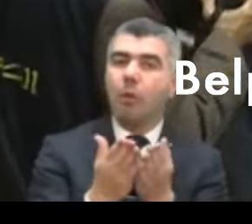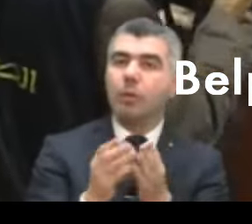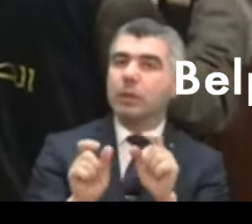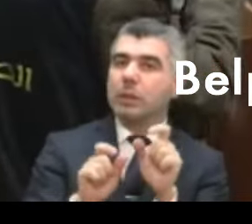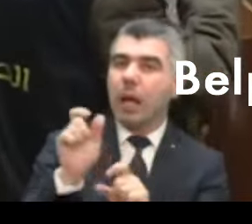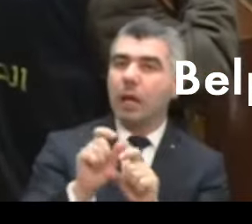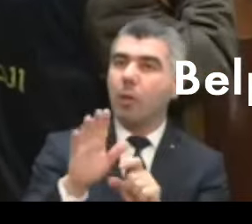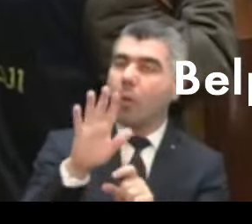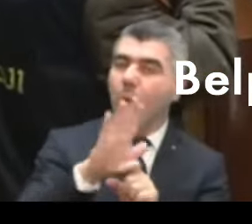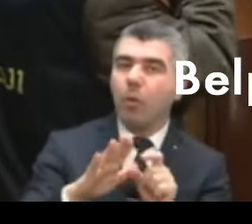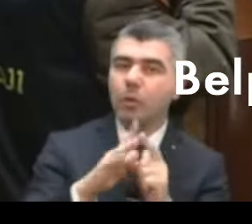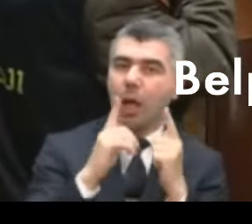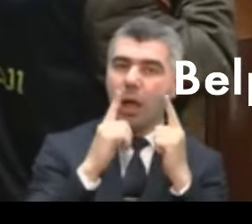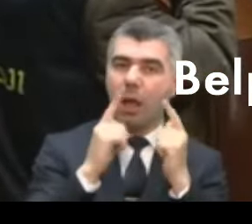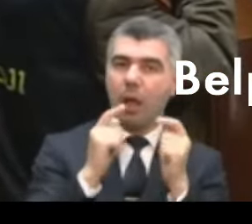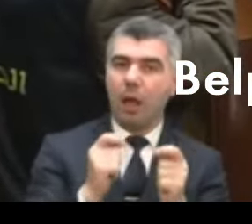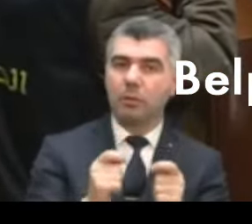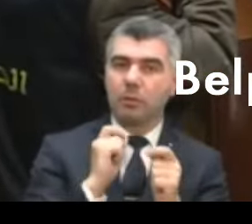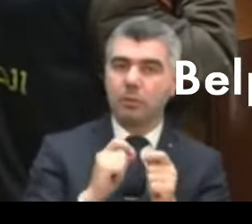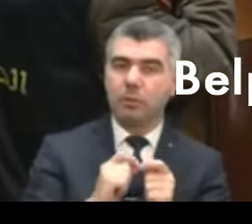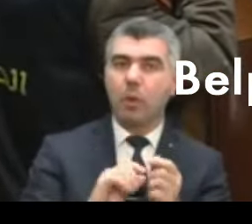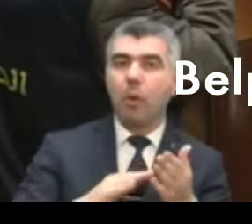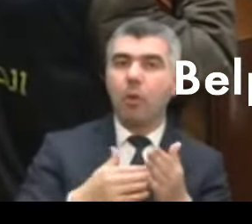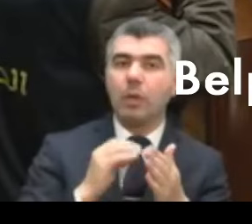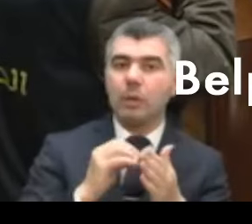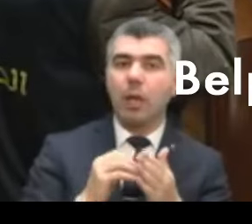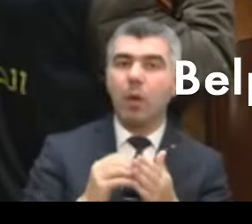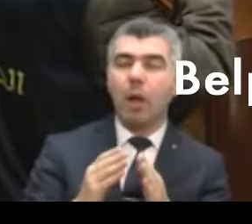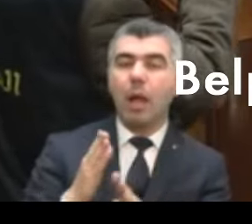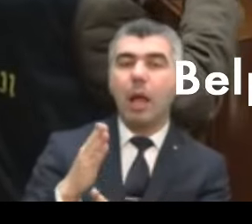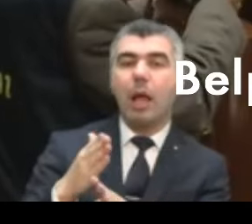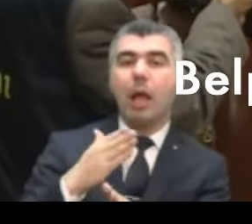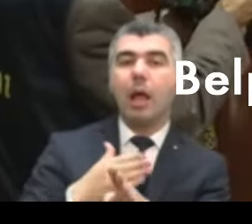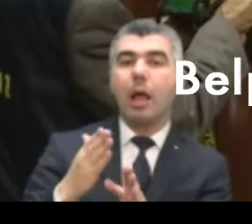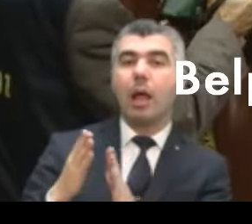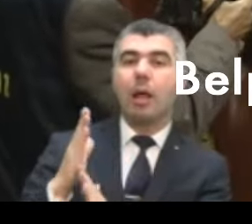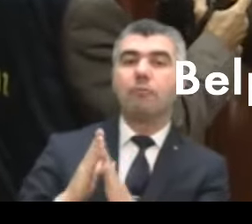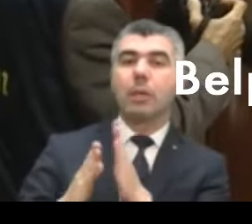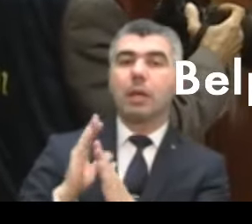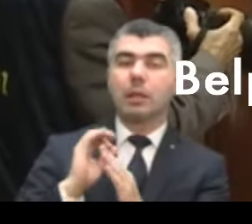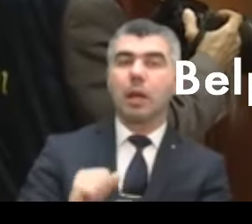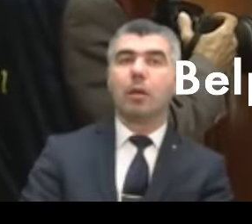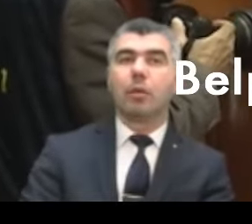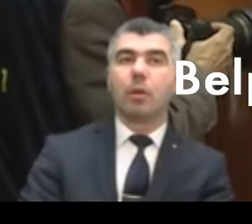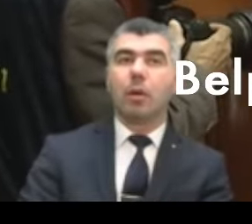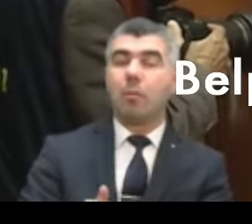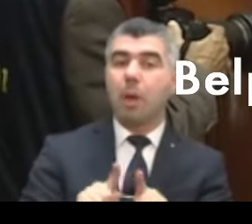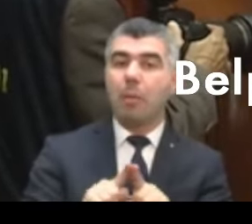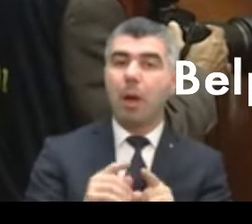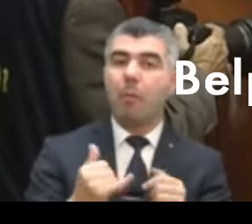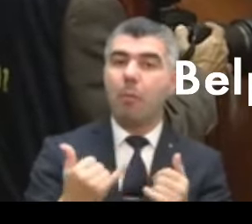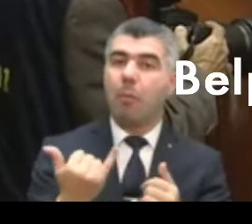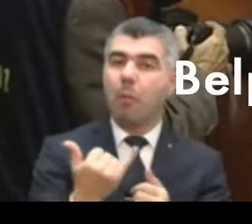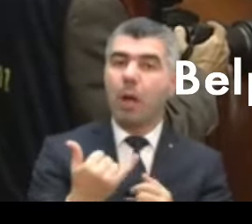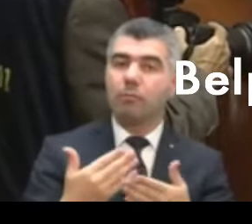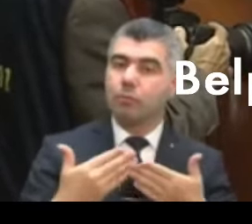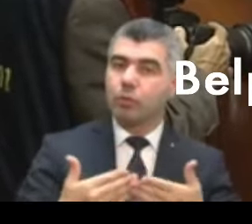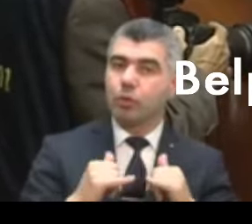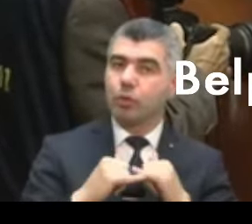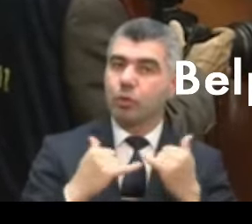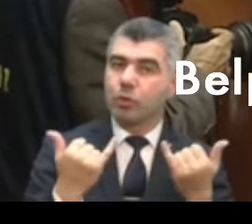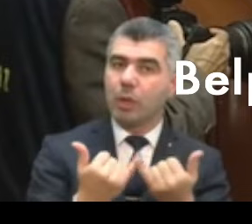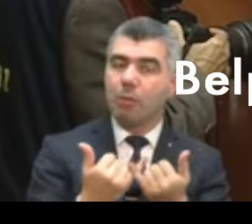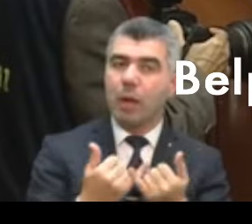المغاربه جميعا وقيل لنا ما قيل خلال الذكره ال0 لتاسيس البرلمان بخصوص هذه الجلسه الشهريه اذا